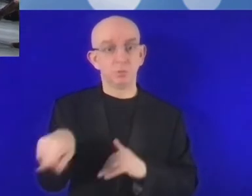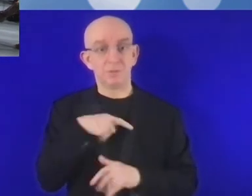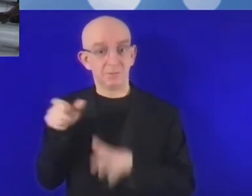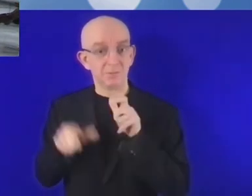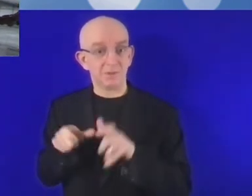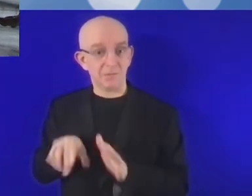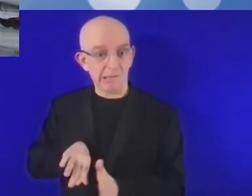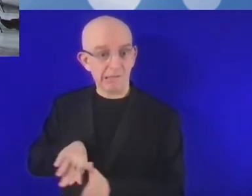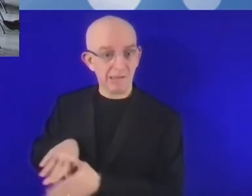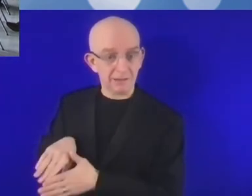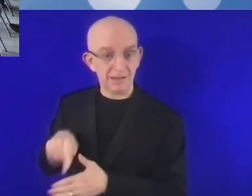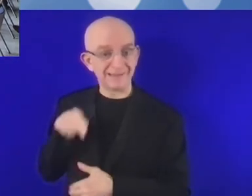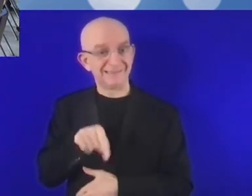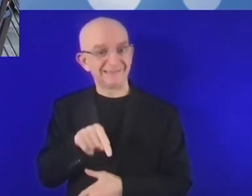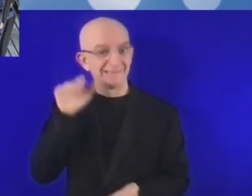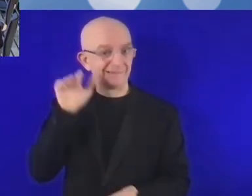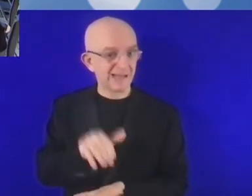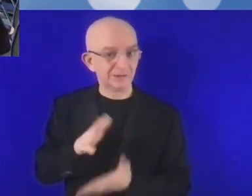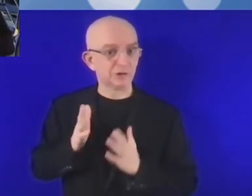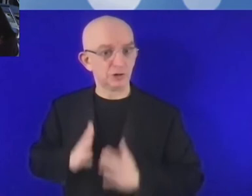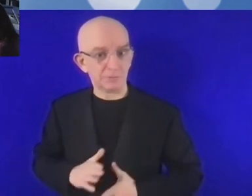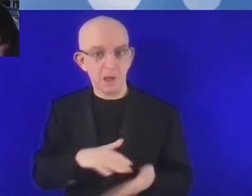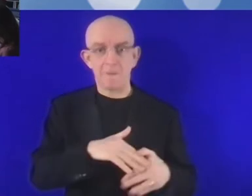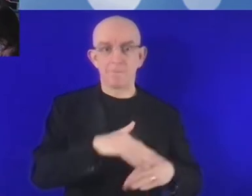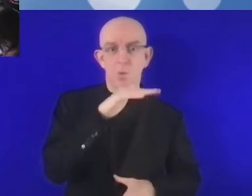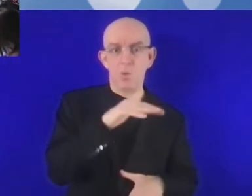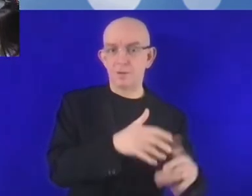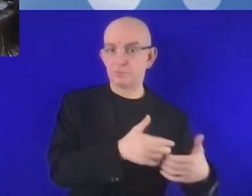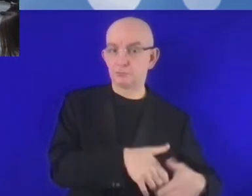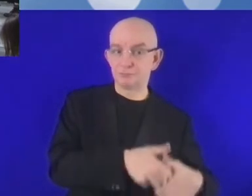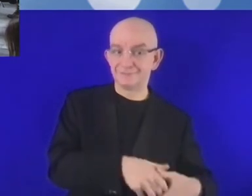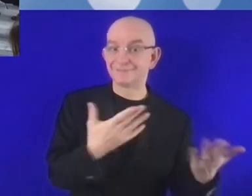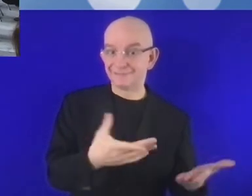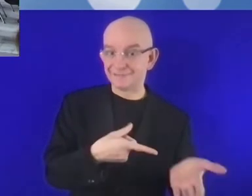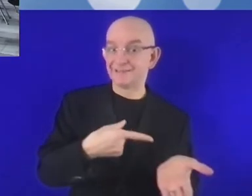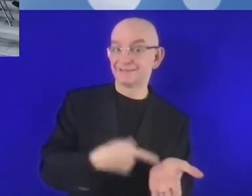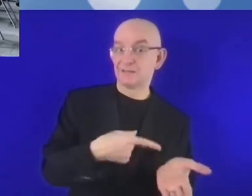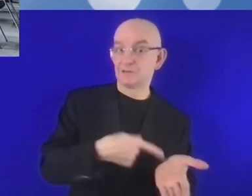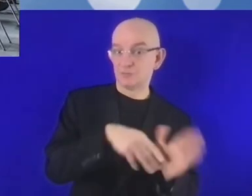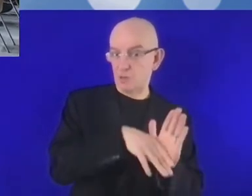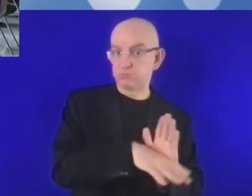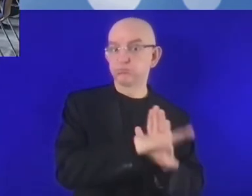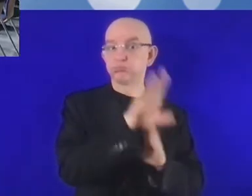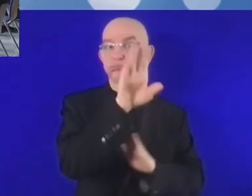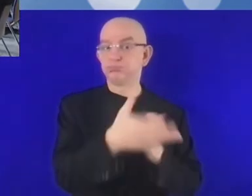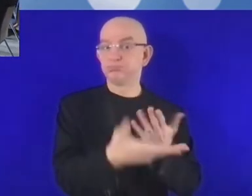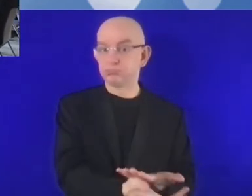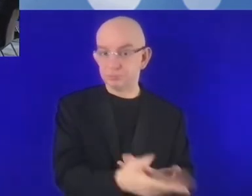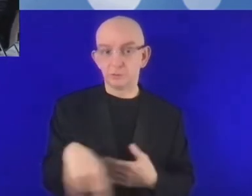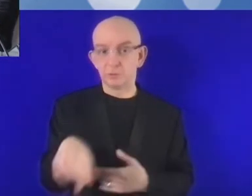فالتكنولوجيا تتقدم بسرعة ونحن نواجه بعض المشاكل